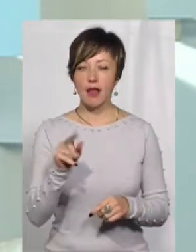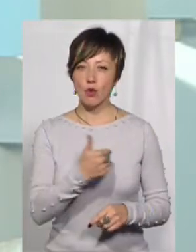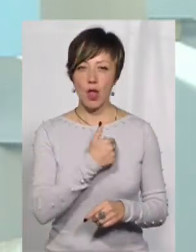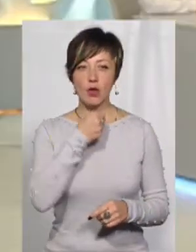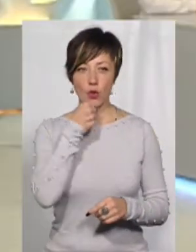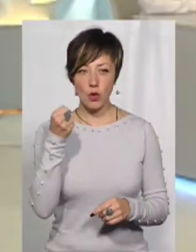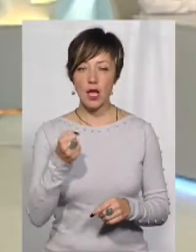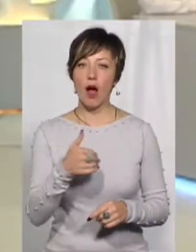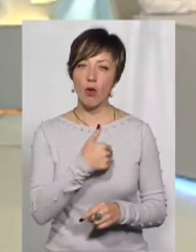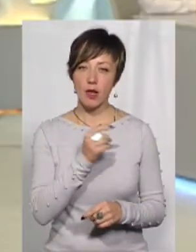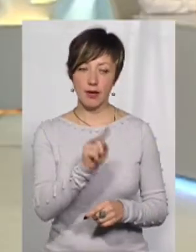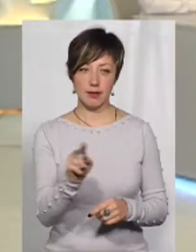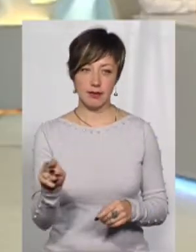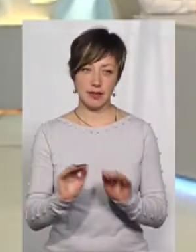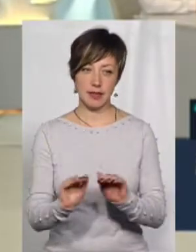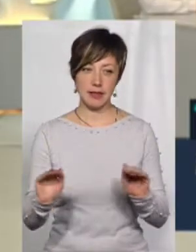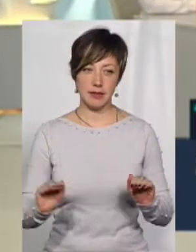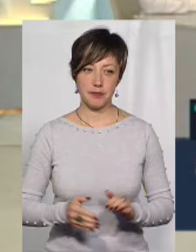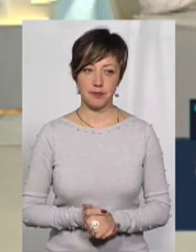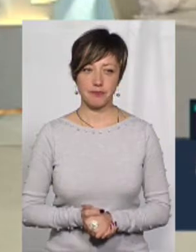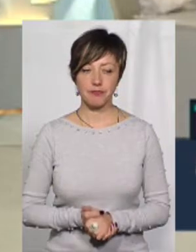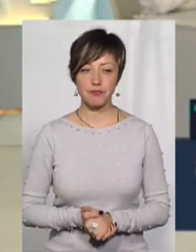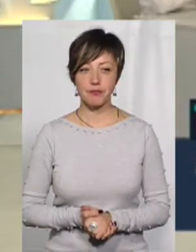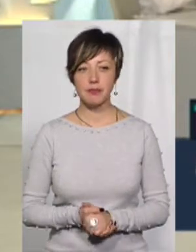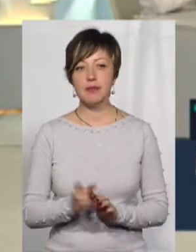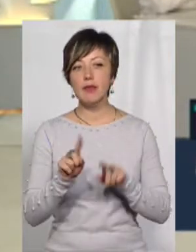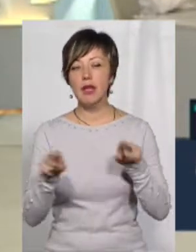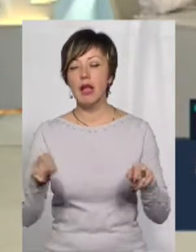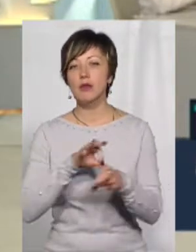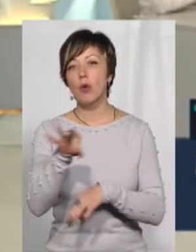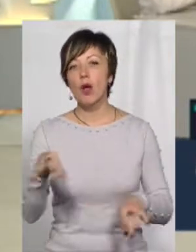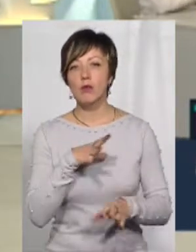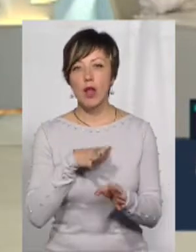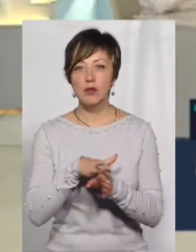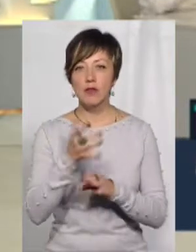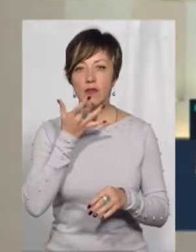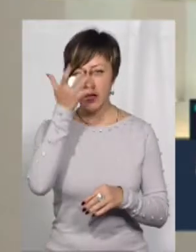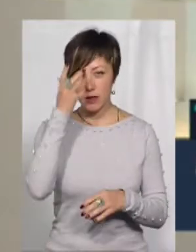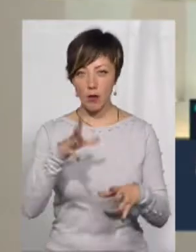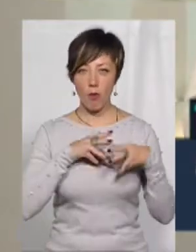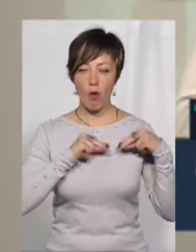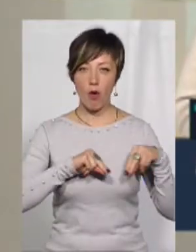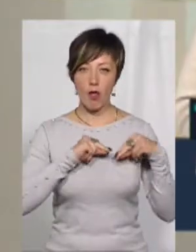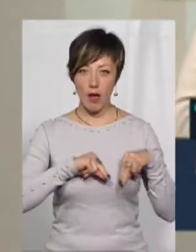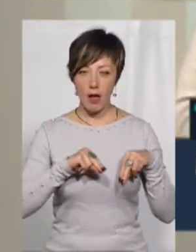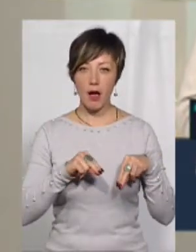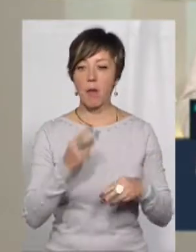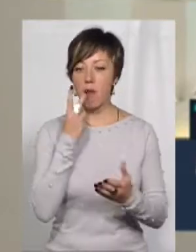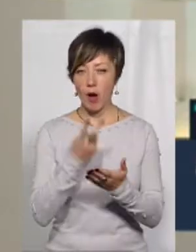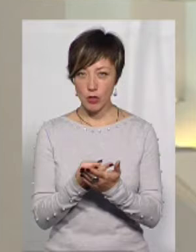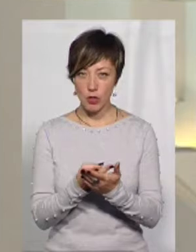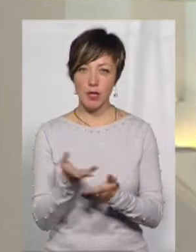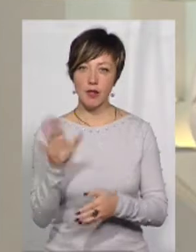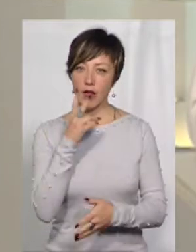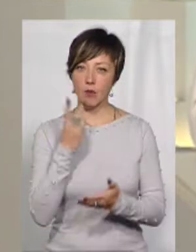хочуть дорослі, а те, що хочуть саме діти. От деякі з цих проєктів були реалізовані вже влітку. Моя колега Світлана Поробок їх